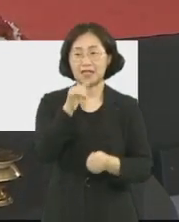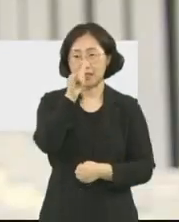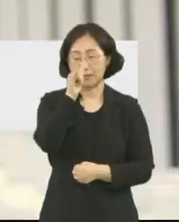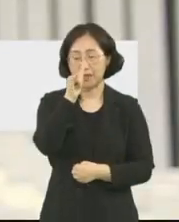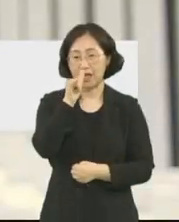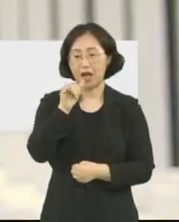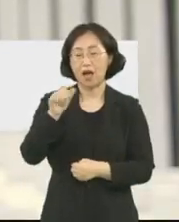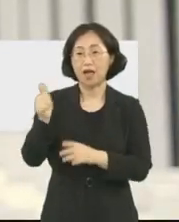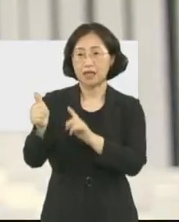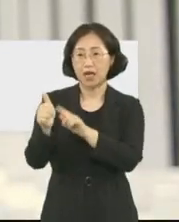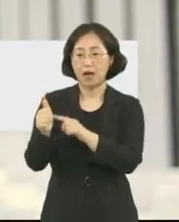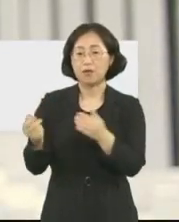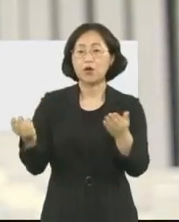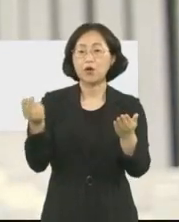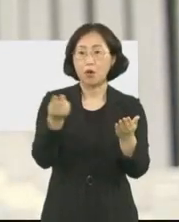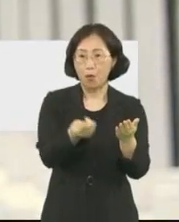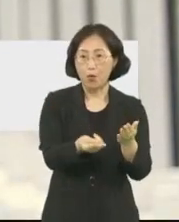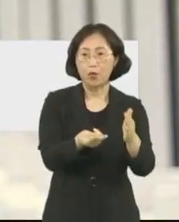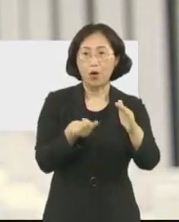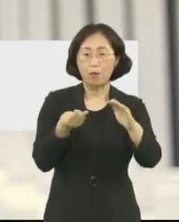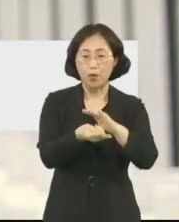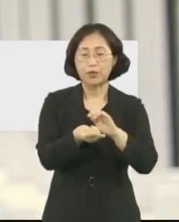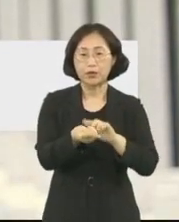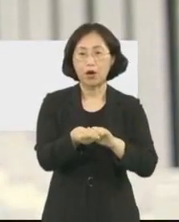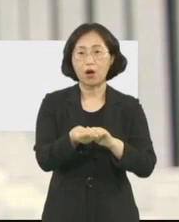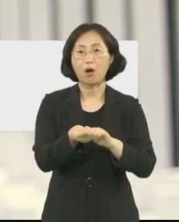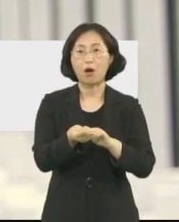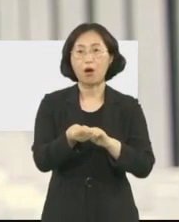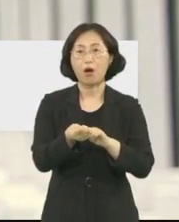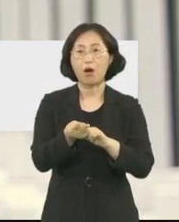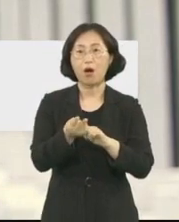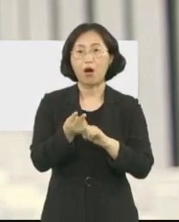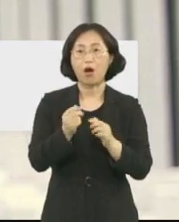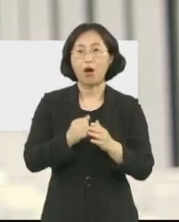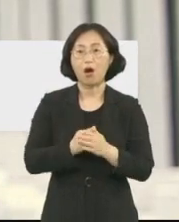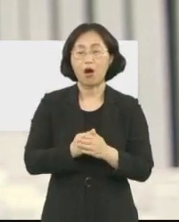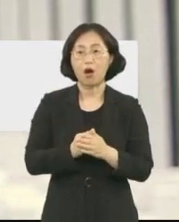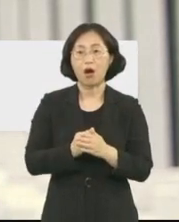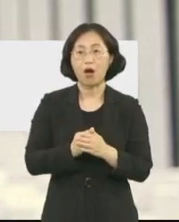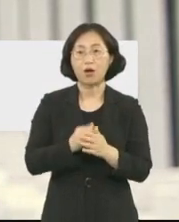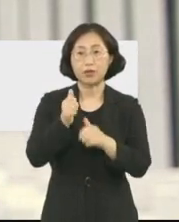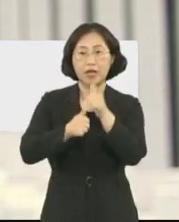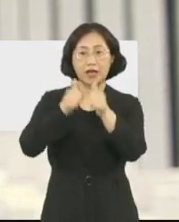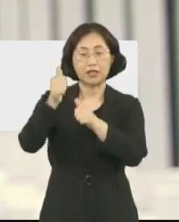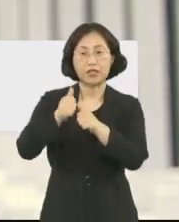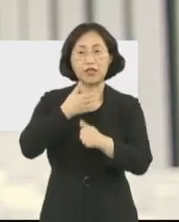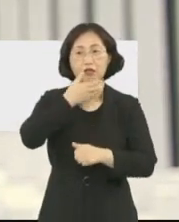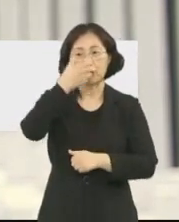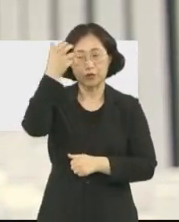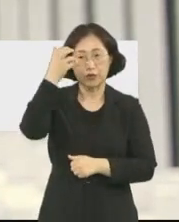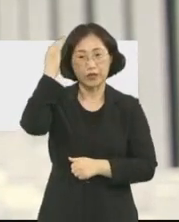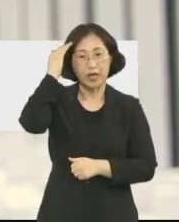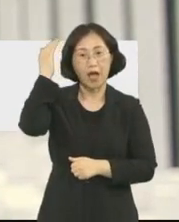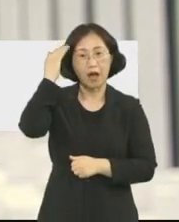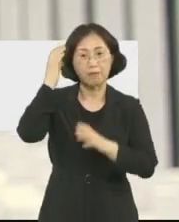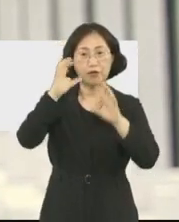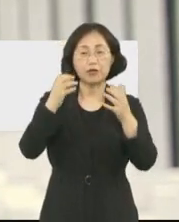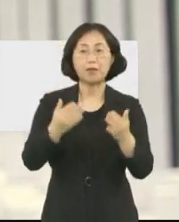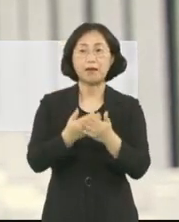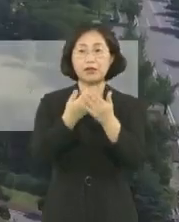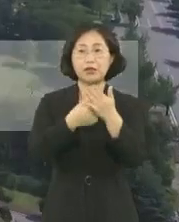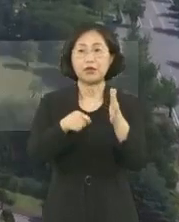모시며 선열들이 꿈꾸던 대한민국을 향해 끊임없이 전진할 것을 다시 한번